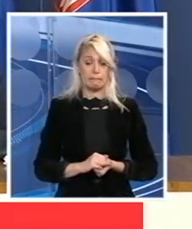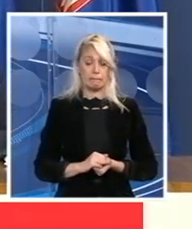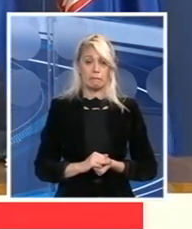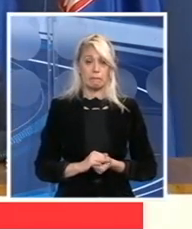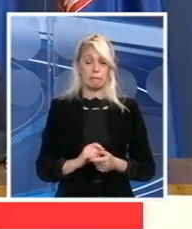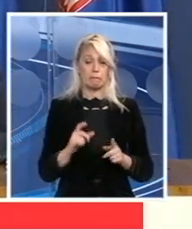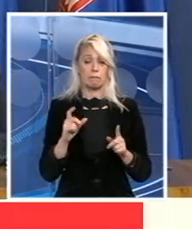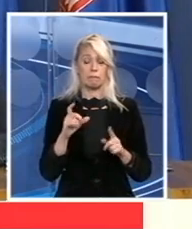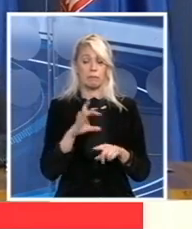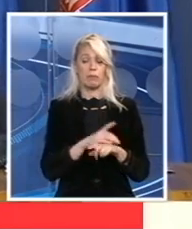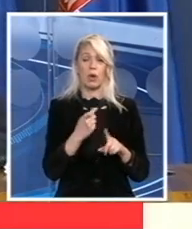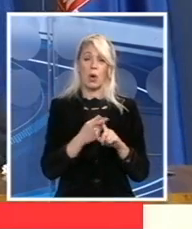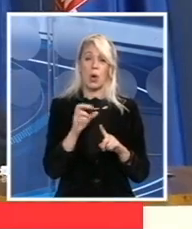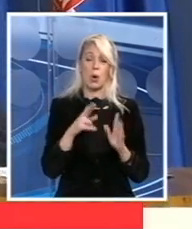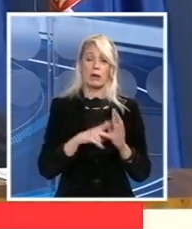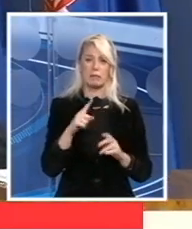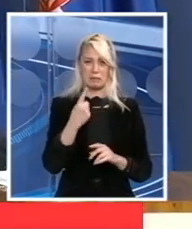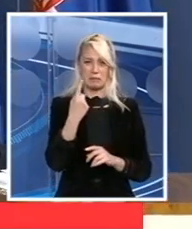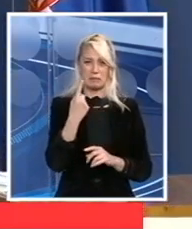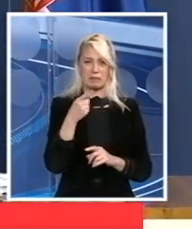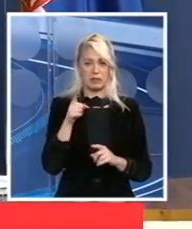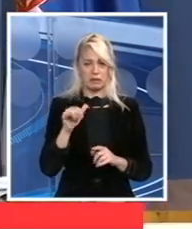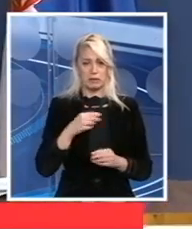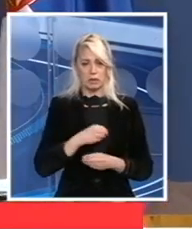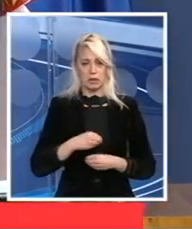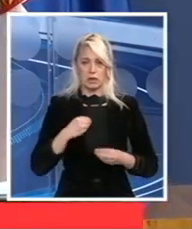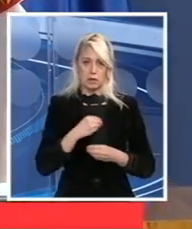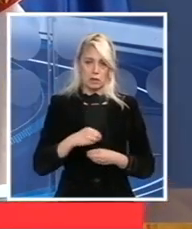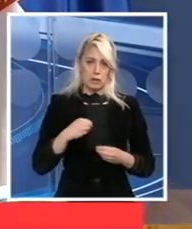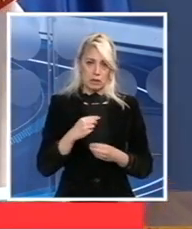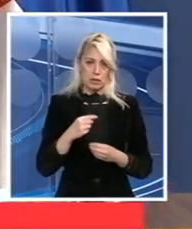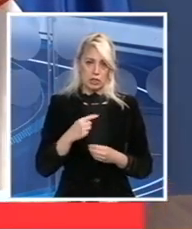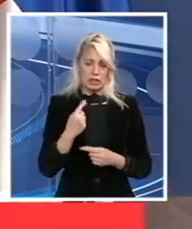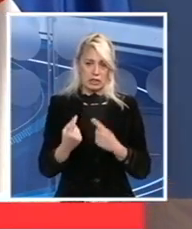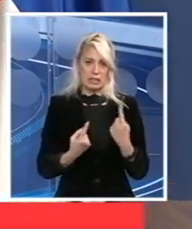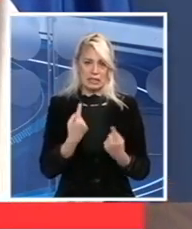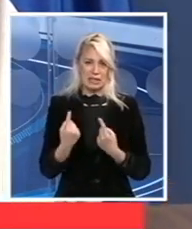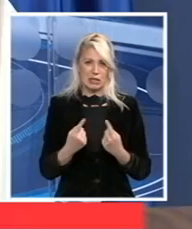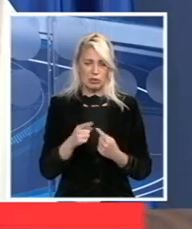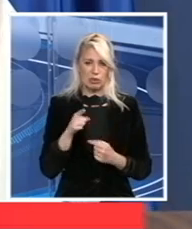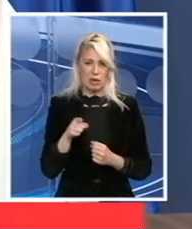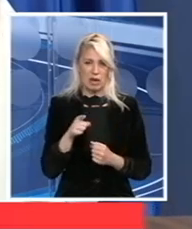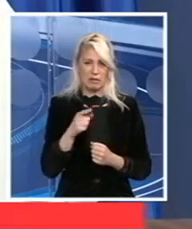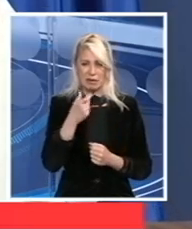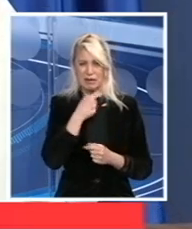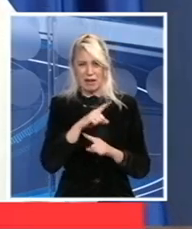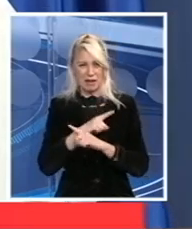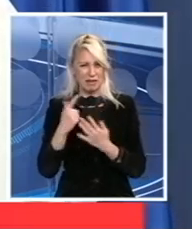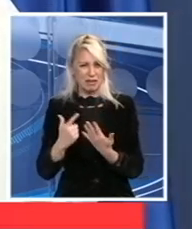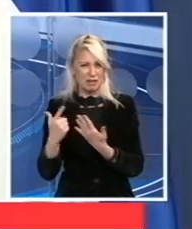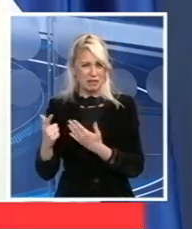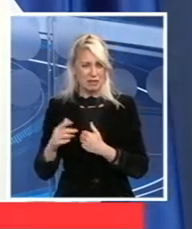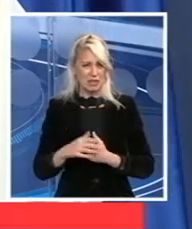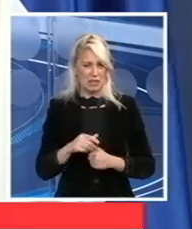slučaj, koji je očigledno traumatičan i zahteva da bi mogao zaista da vam